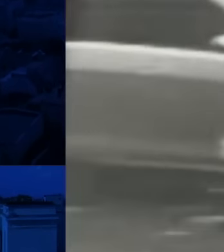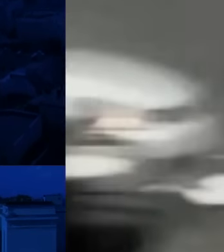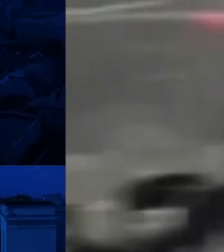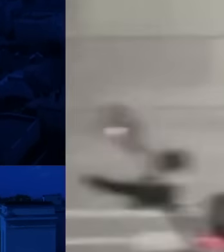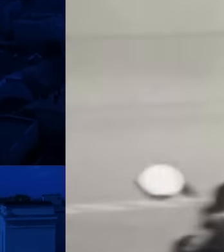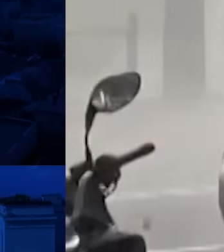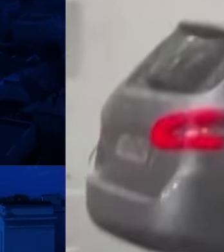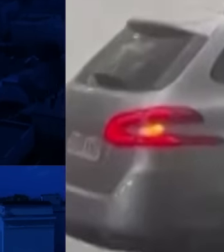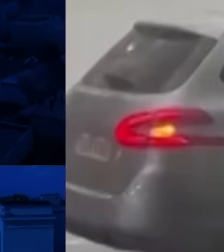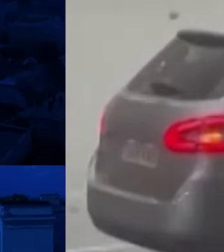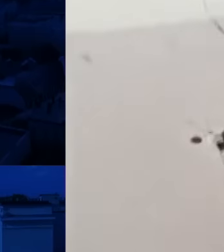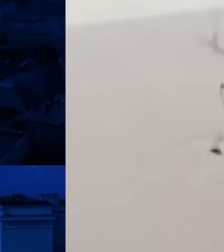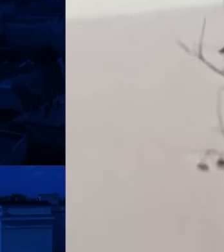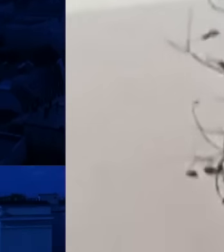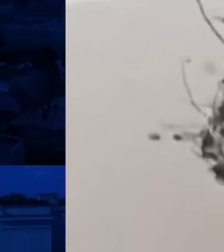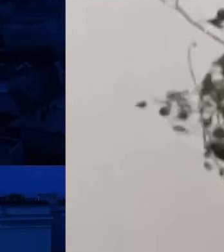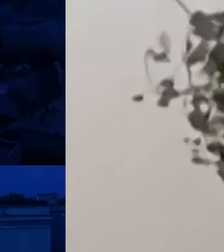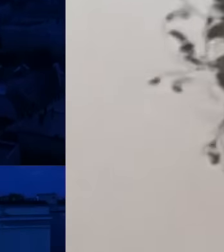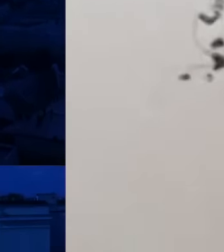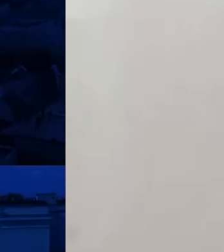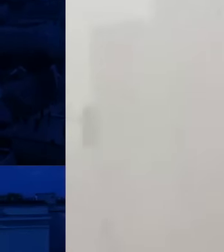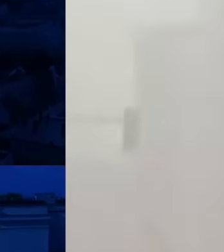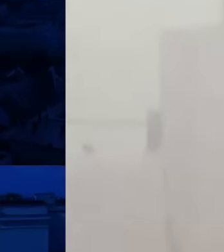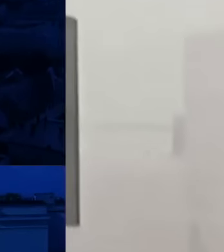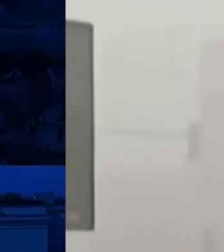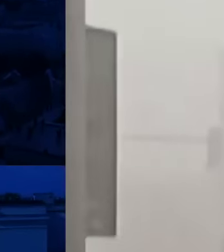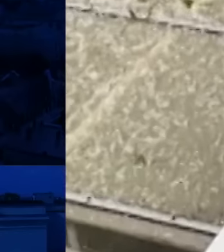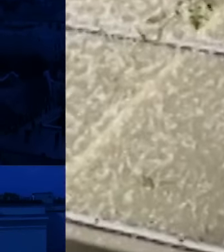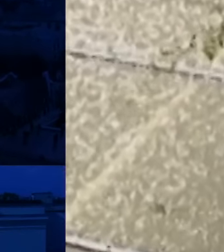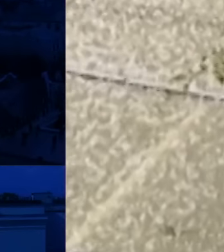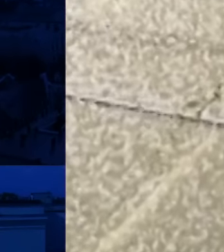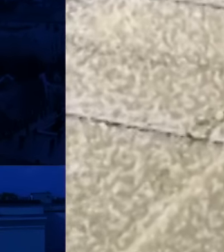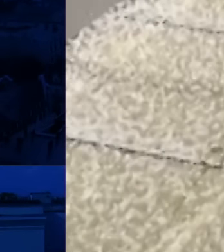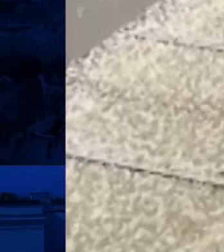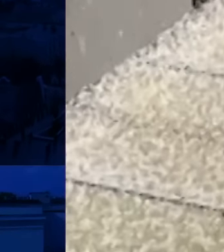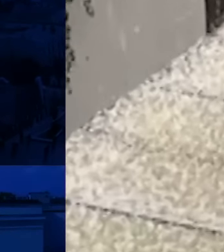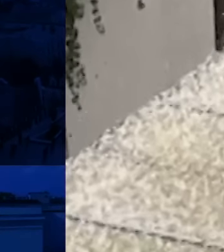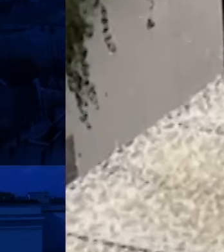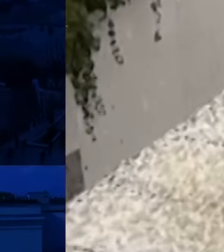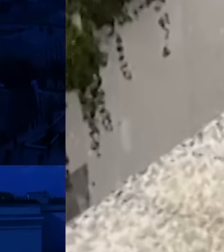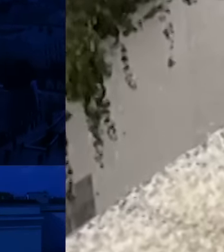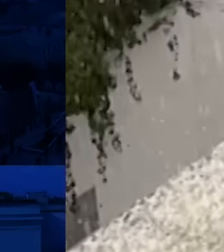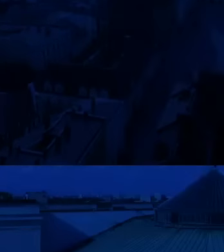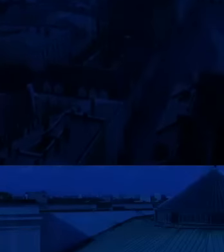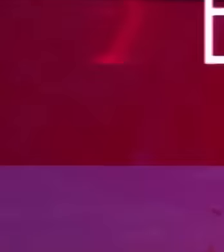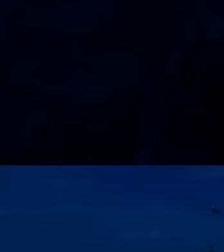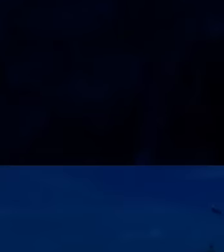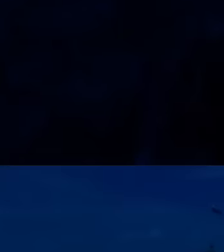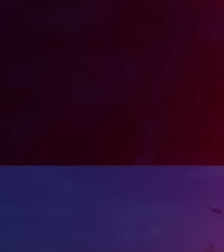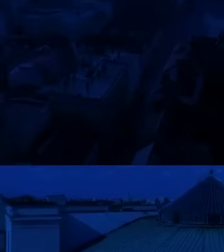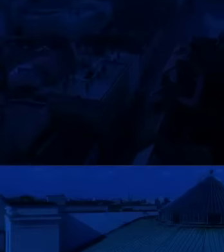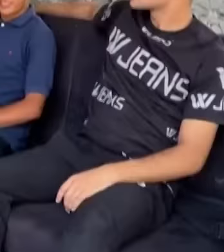W stolicy Hiszpanii obfite opady deszczu utrudniają życie mieszkańcom. Gwałtowne burze i silny wiatr paraliżują ulice.